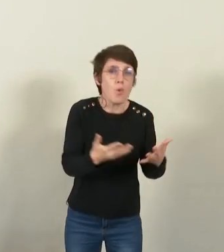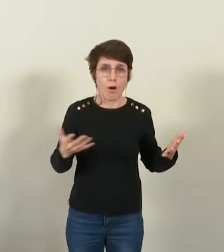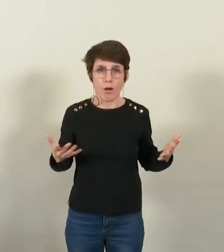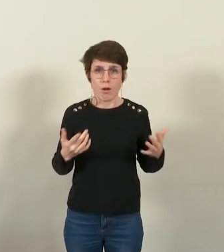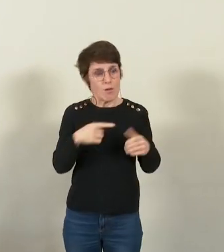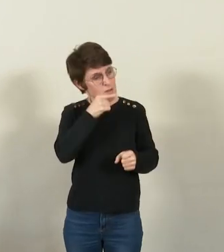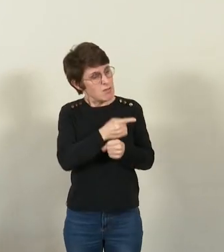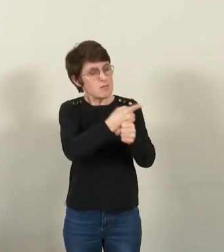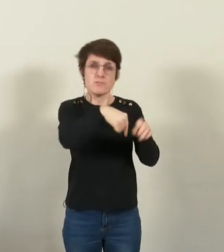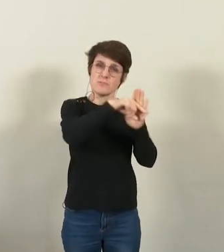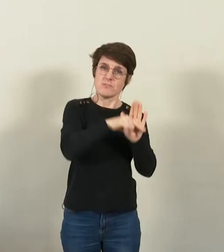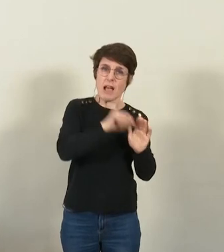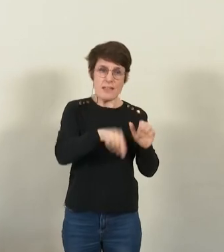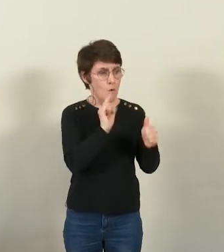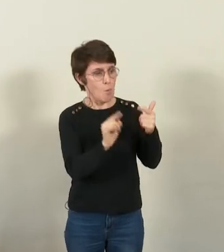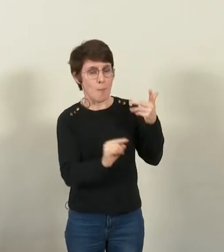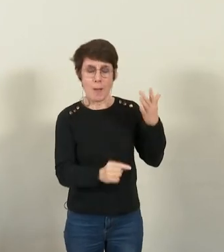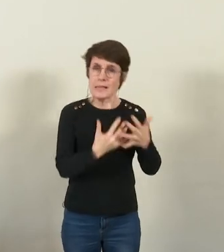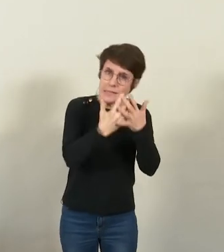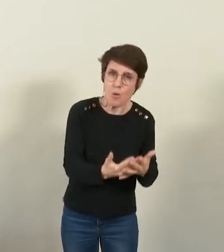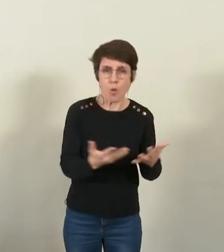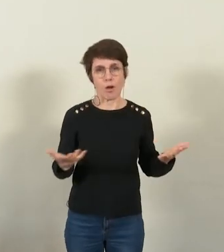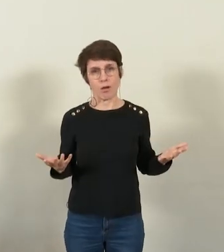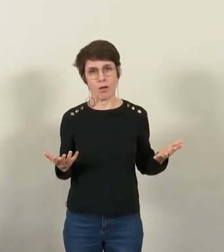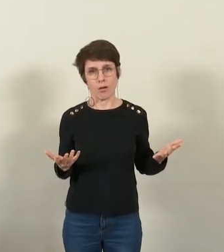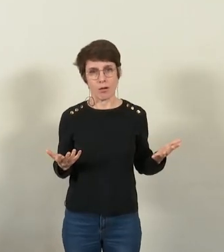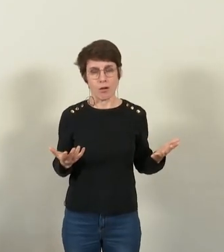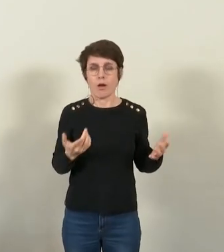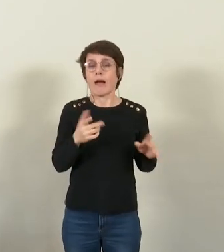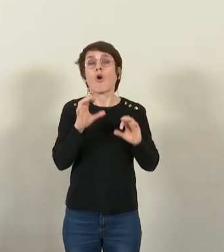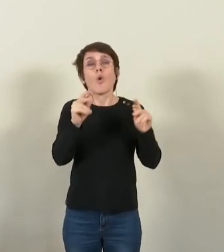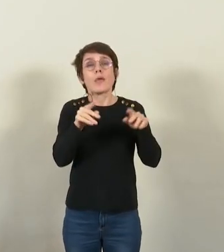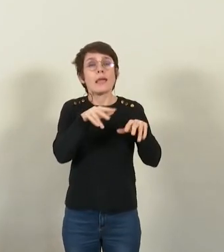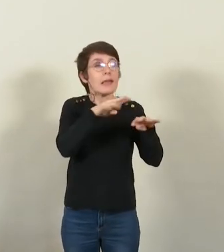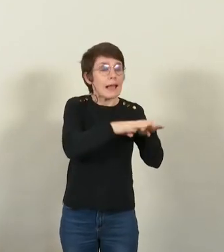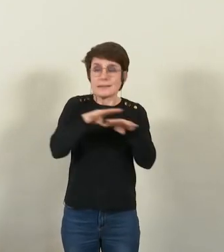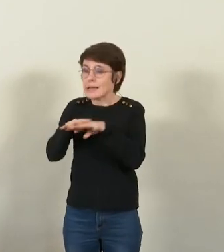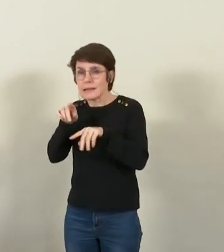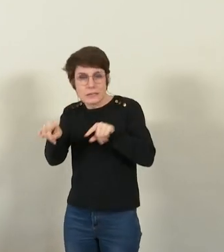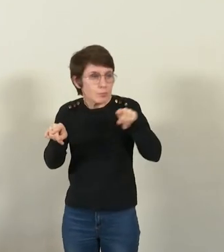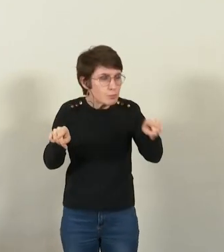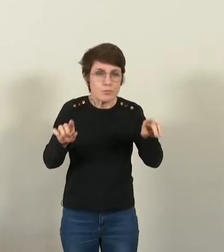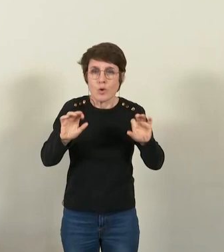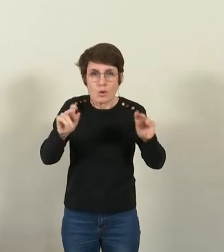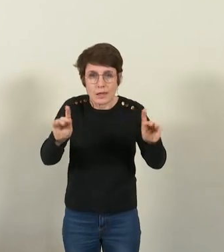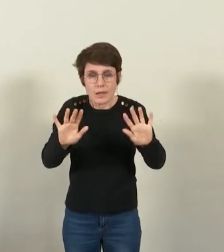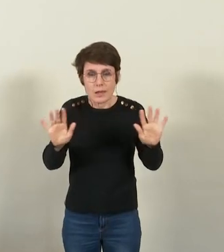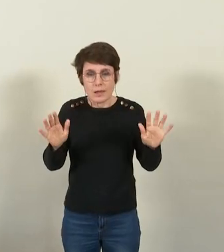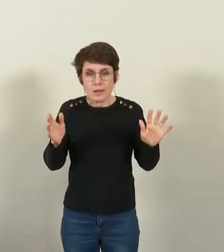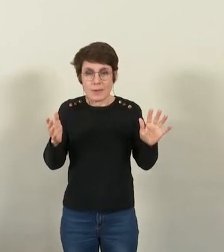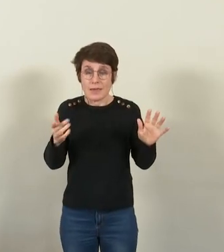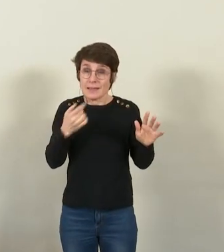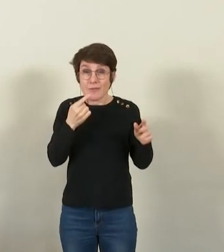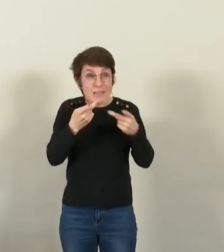lui sont imposées alors cette usine à gaz elle est très limitée dans sa géographie et donc c'est surtout son